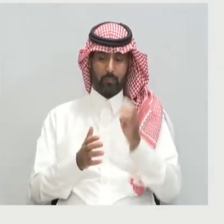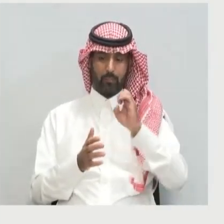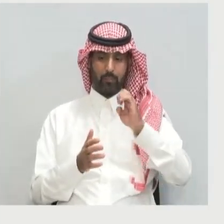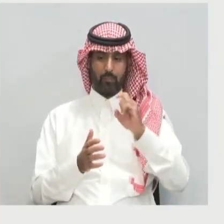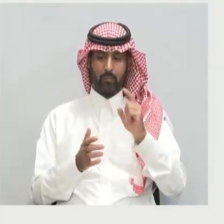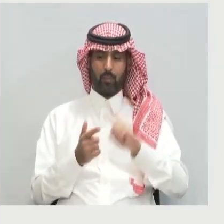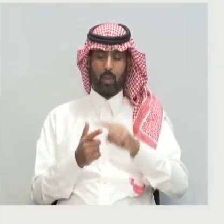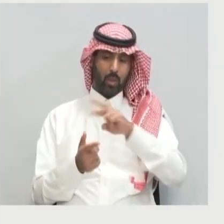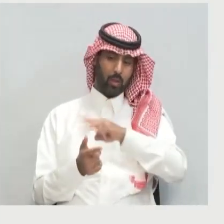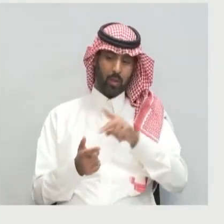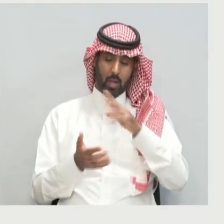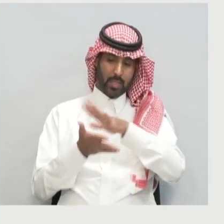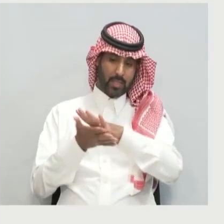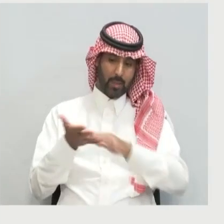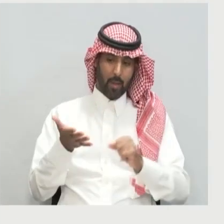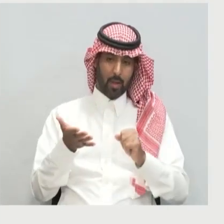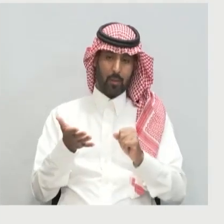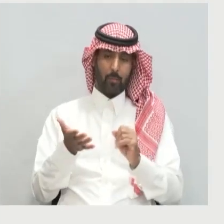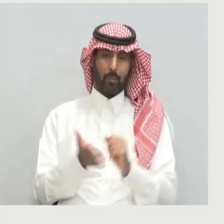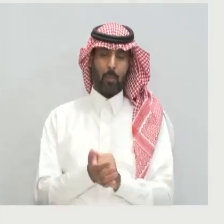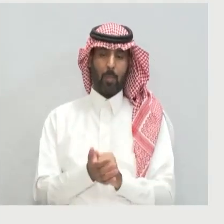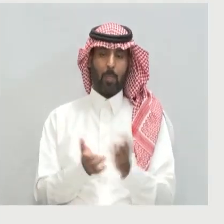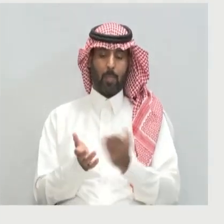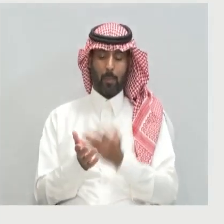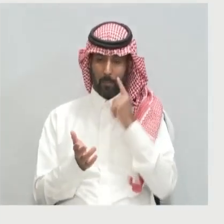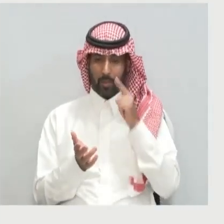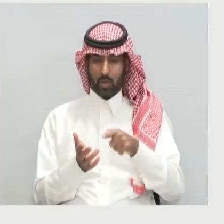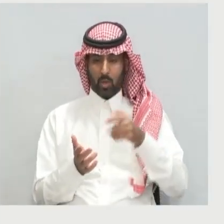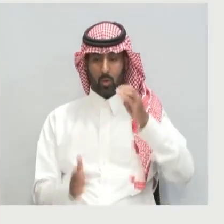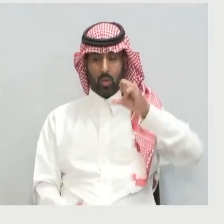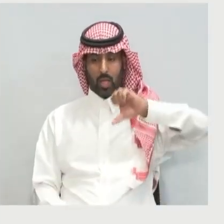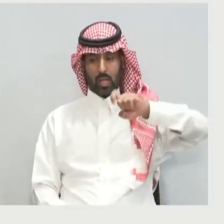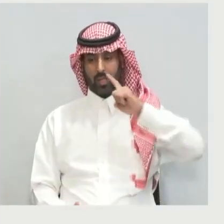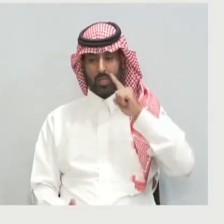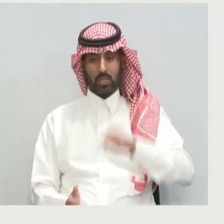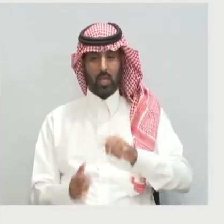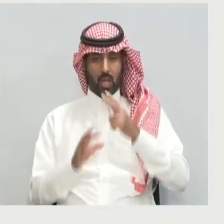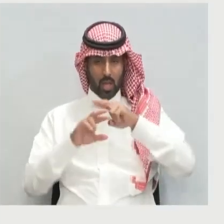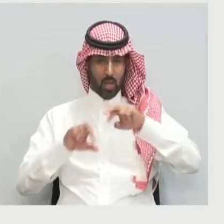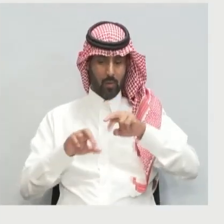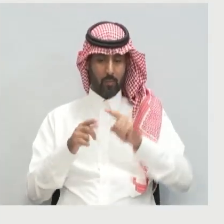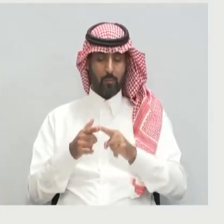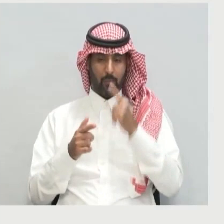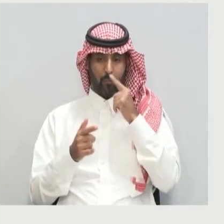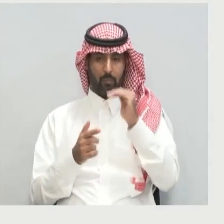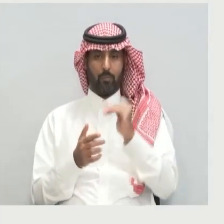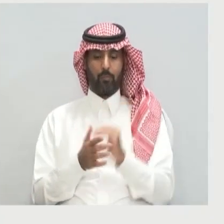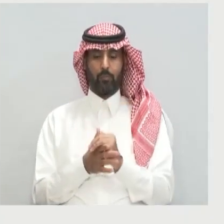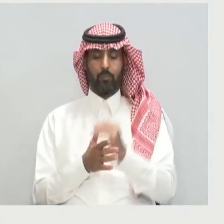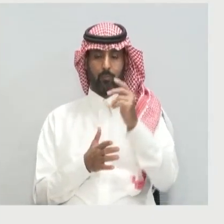انواع الشبكات في محرك البحث جوجل تظهر لنا نتائج